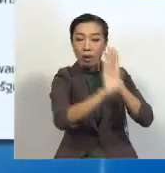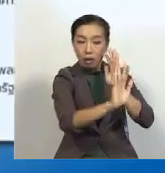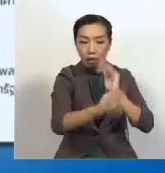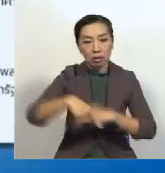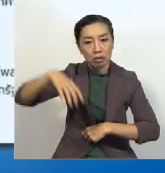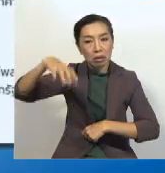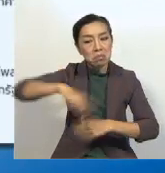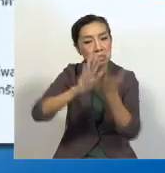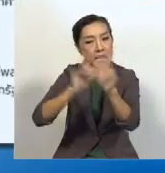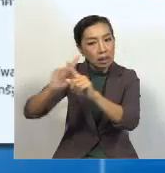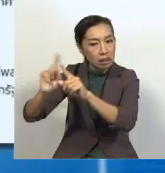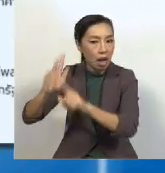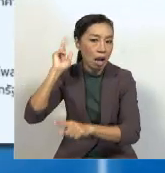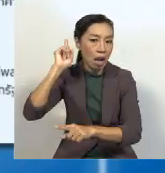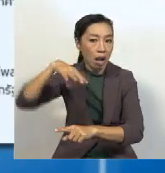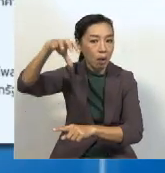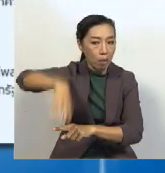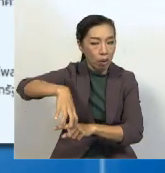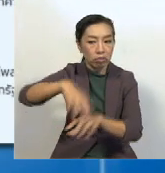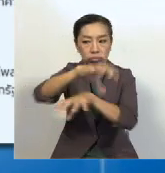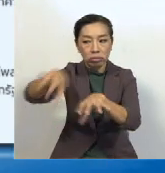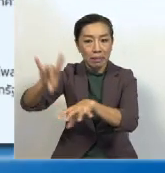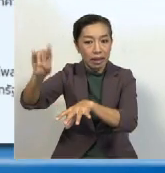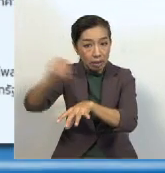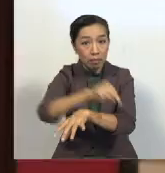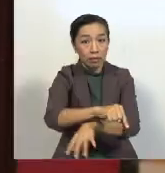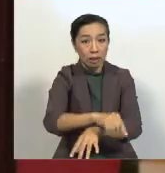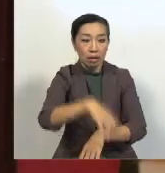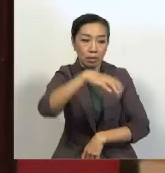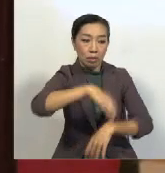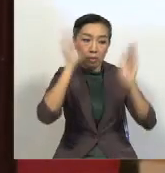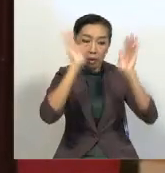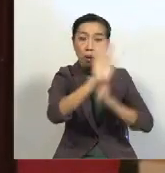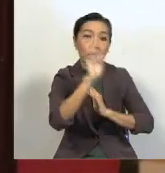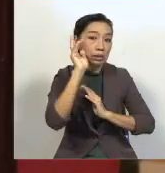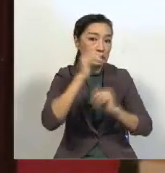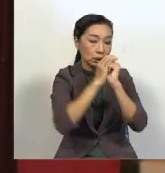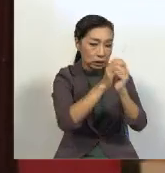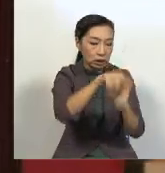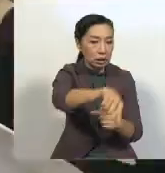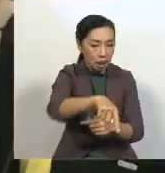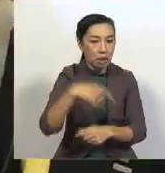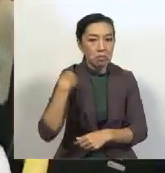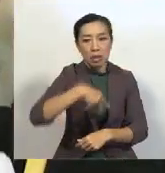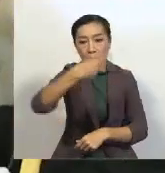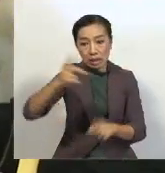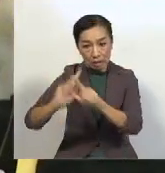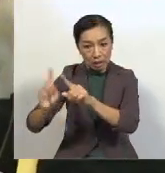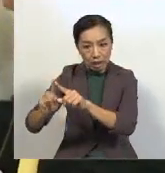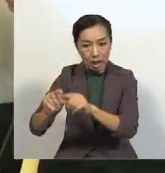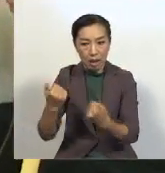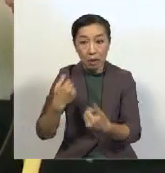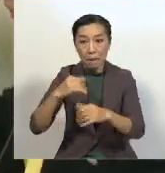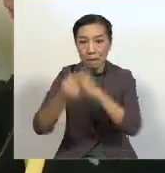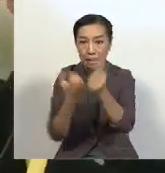สำนักด้วยกันแล้วก็มีการรายงานข่าวเป็นภาษาต่างประเทศหลายภาษาและได้เปิดตัวภาษาไทยในปีนี้ผ่านเว็บไ